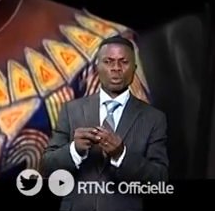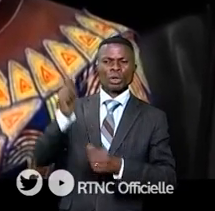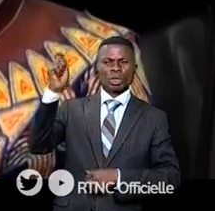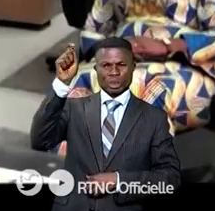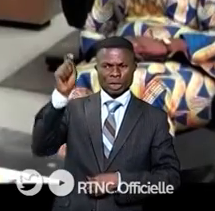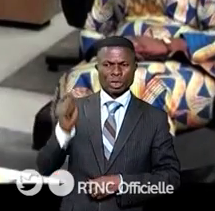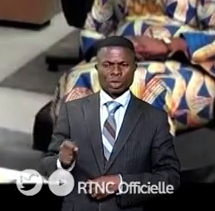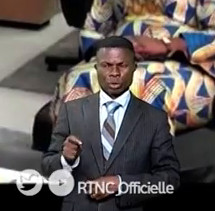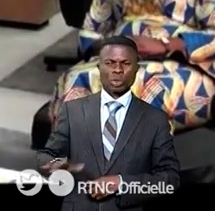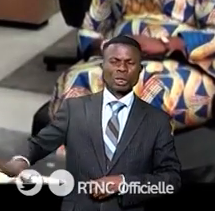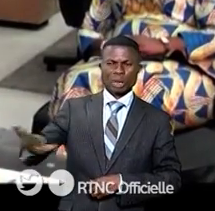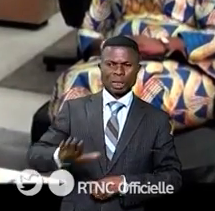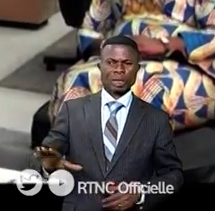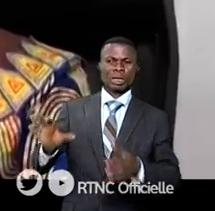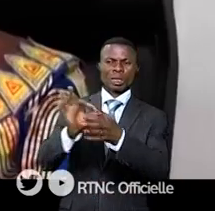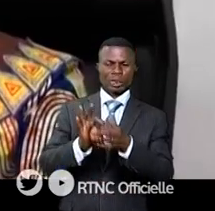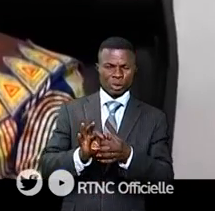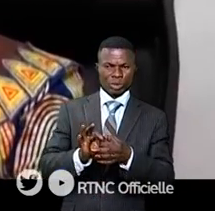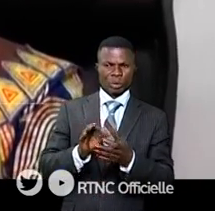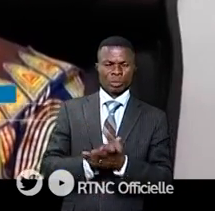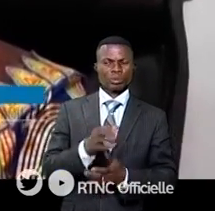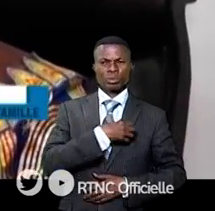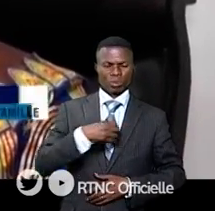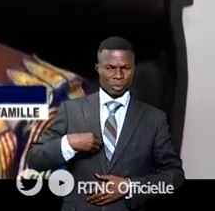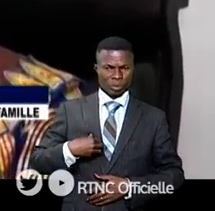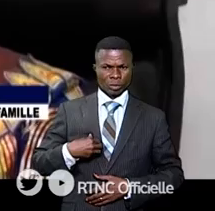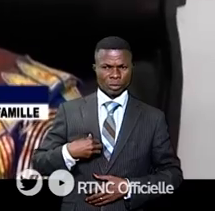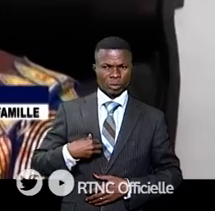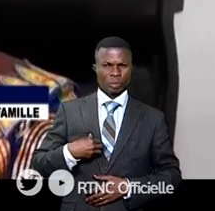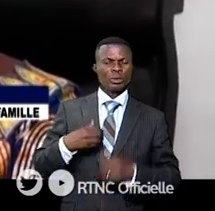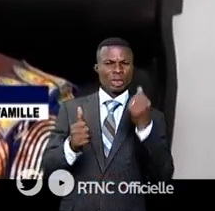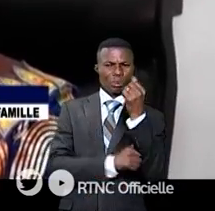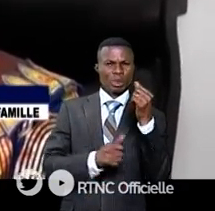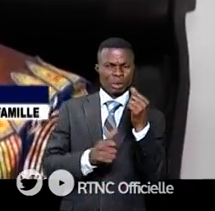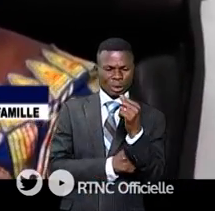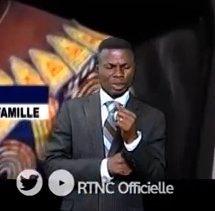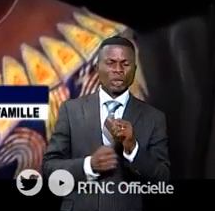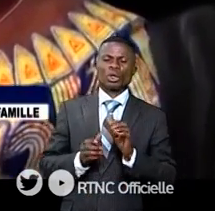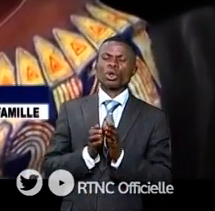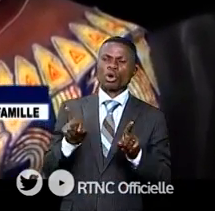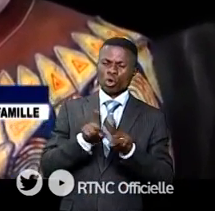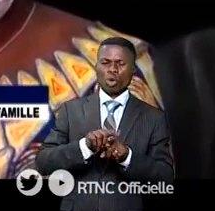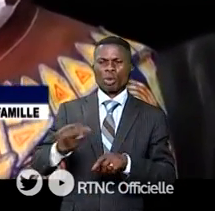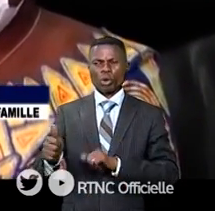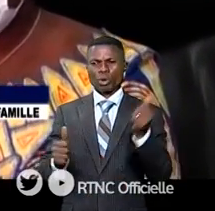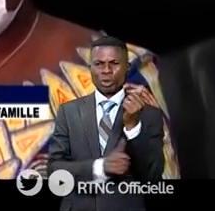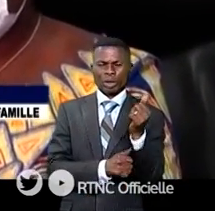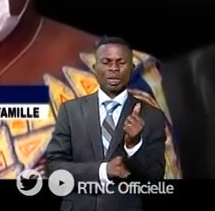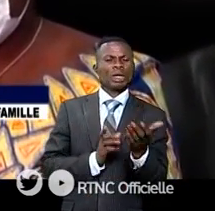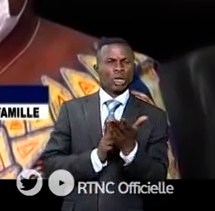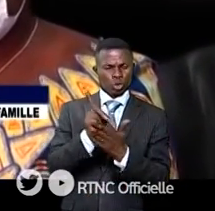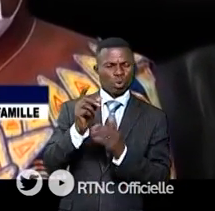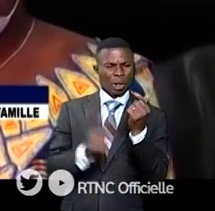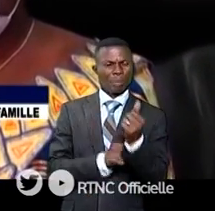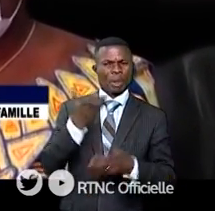des agences, du système des Nations Unies. Et les femmes sont des personnes en part entière et sont sujets des droits humains. C'est